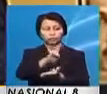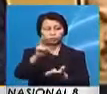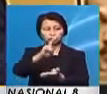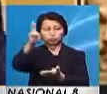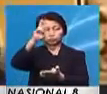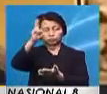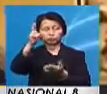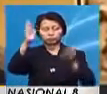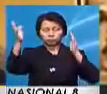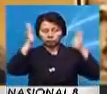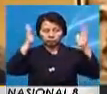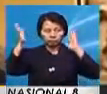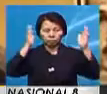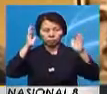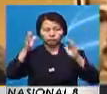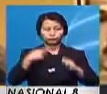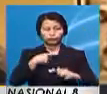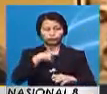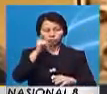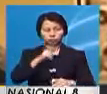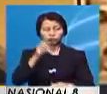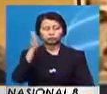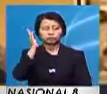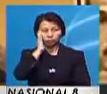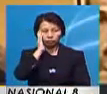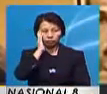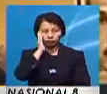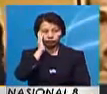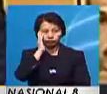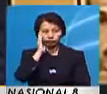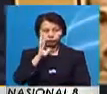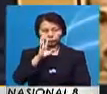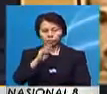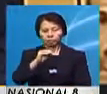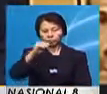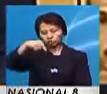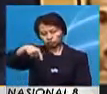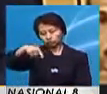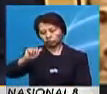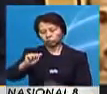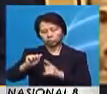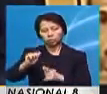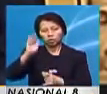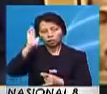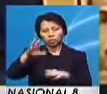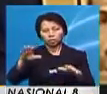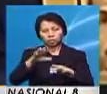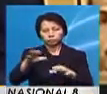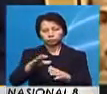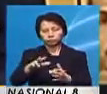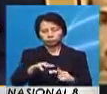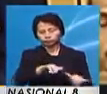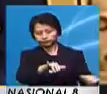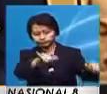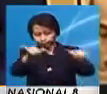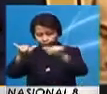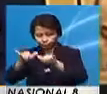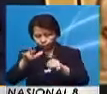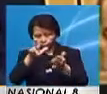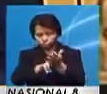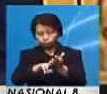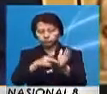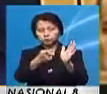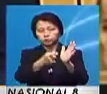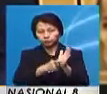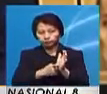universiti-universiti negara kita. Kita harus ambil maklum, MQA akan membuat penyetaraan